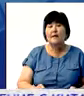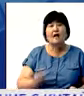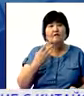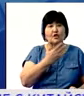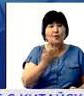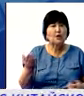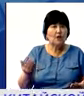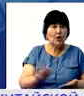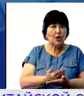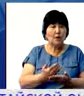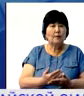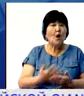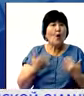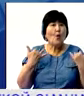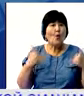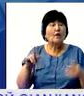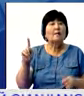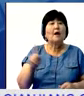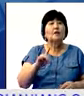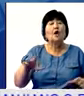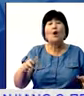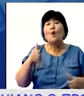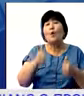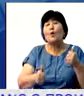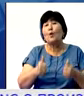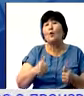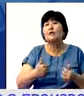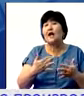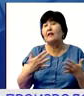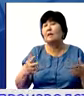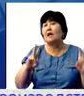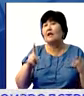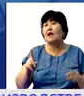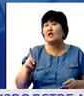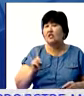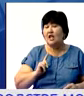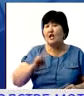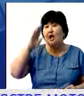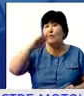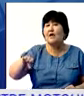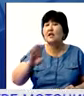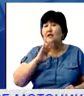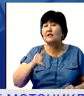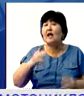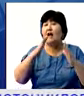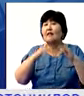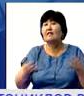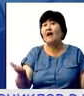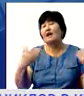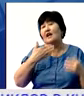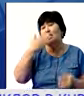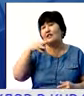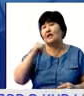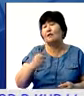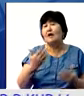Посмотрите новости. Увлекательная экскурсия, конкурсы, аниматоры и танцы ждали мальчишек и девчонок из лагеря «Жазгытайм» в